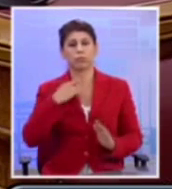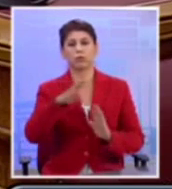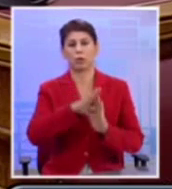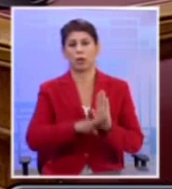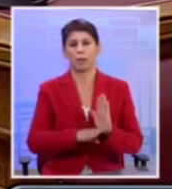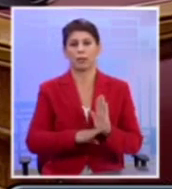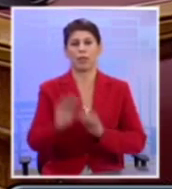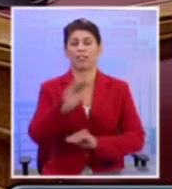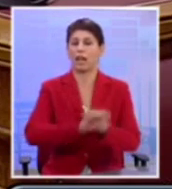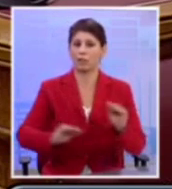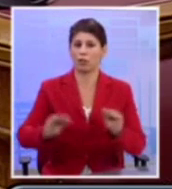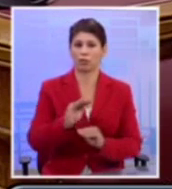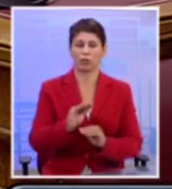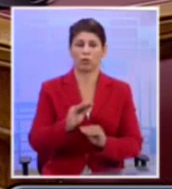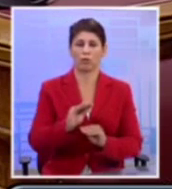προγραμμάτων διαρθρωτικών